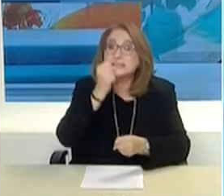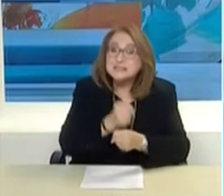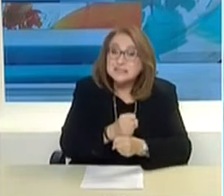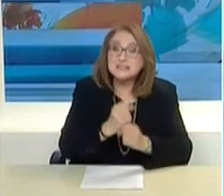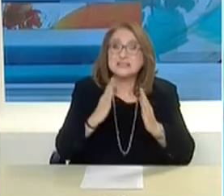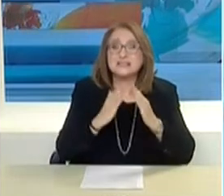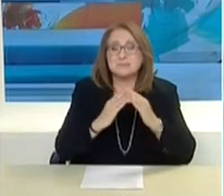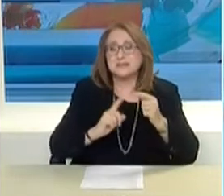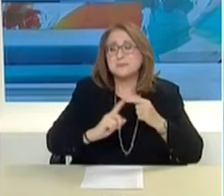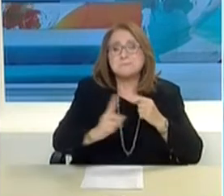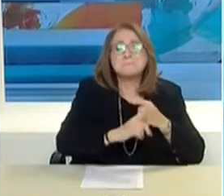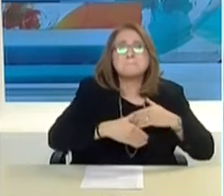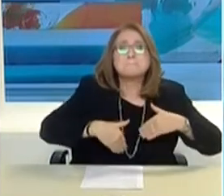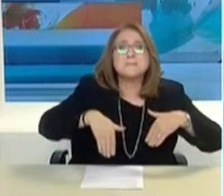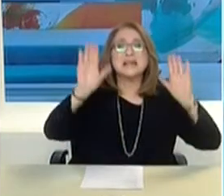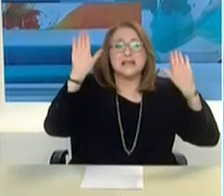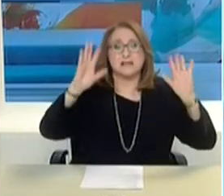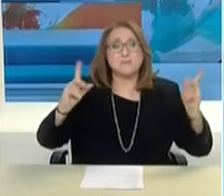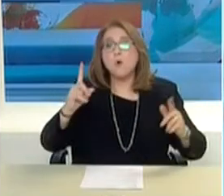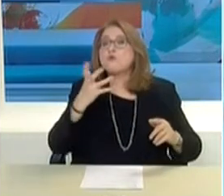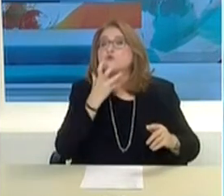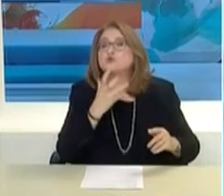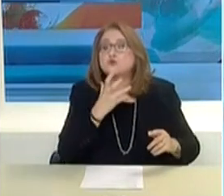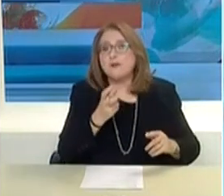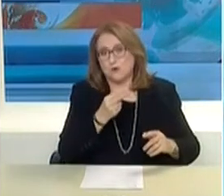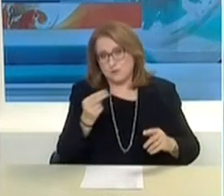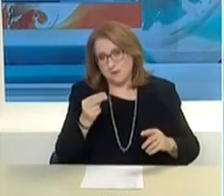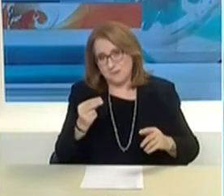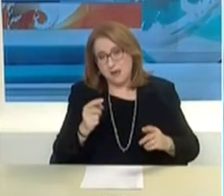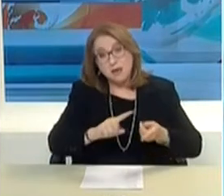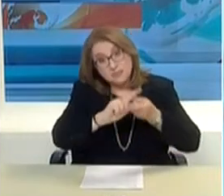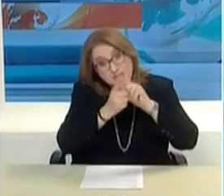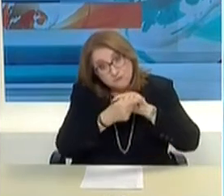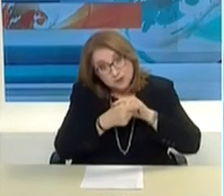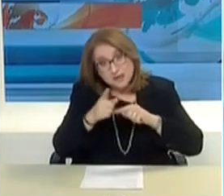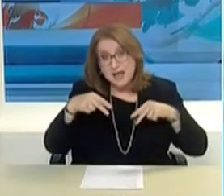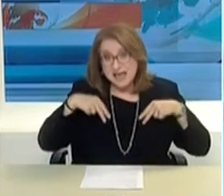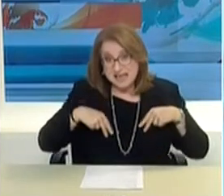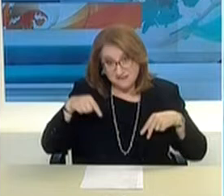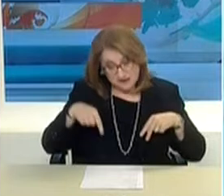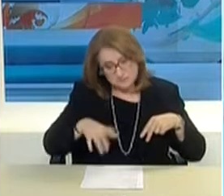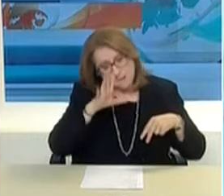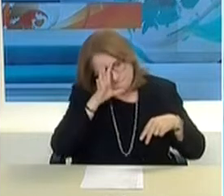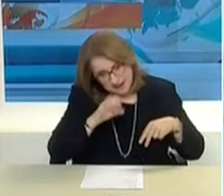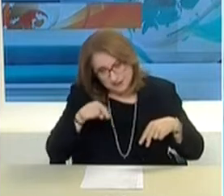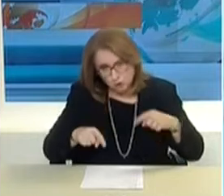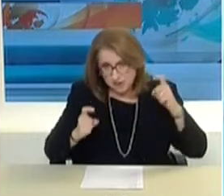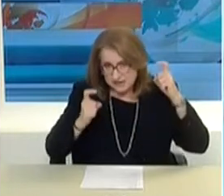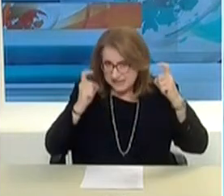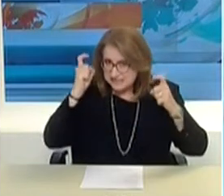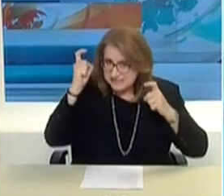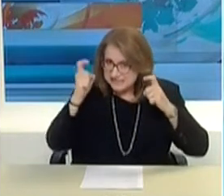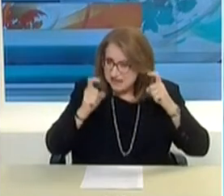λόγος ζωτικής σημασίας. Αλλιώς η κυβέρνηση θα πρέπει να εξετάσει και εξετάζει, πιστέψτε με, κάθε